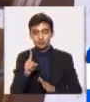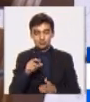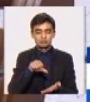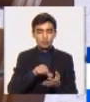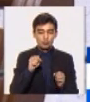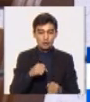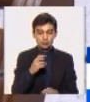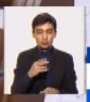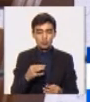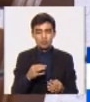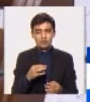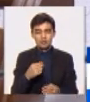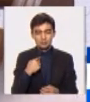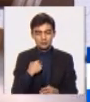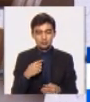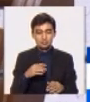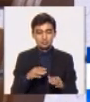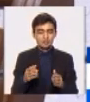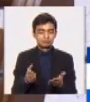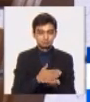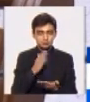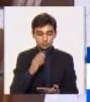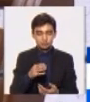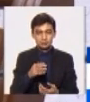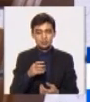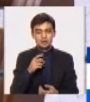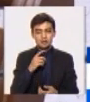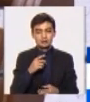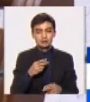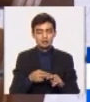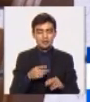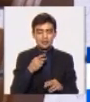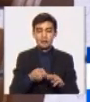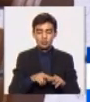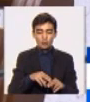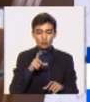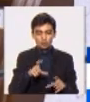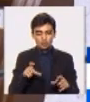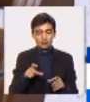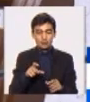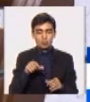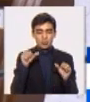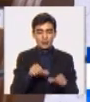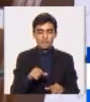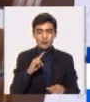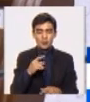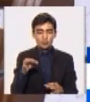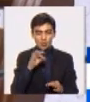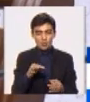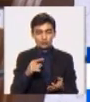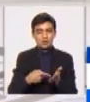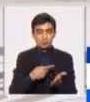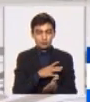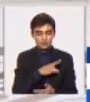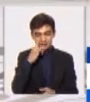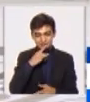чтобы участвовать. Но мы вынуждены его снять, потому что это требование конвенции о правах ребенка, которую ратифицировал